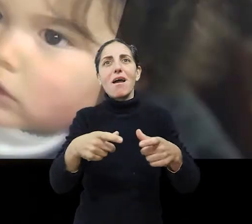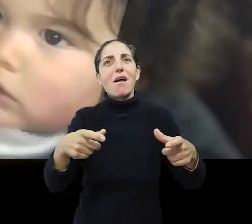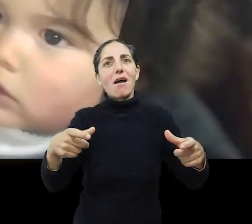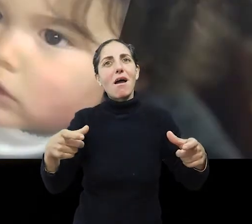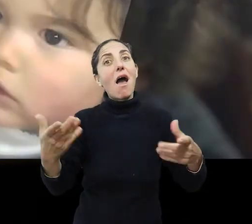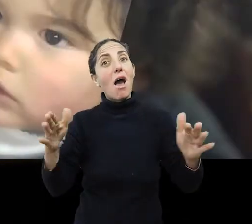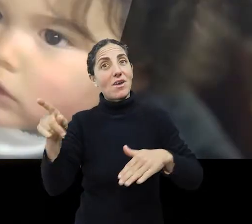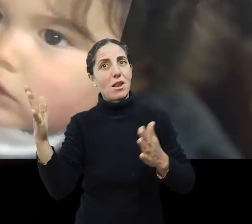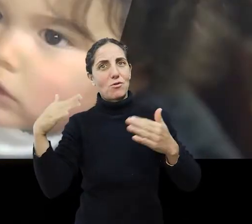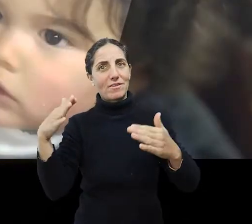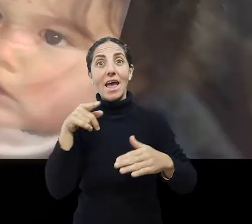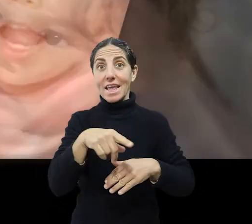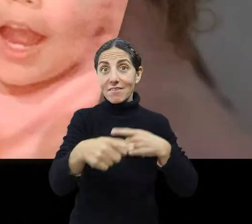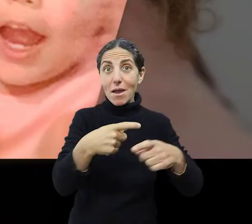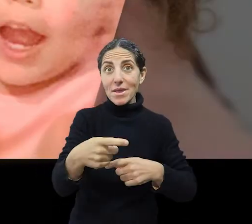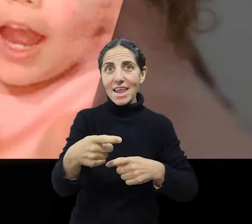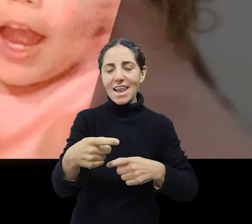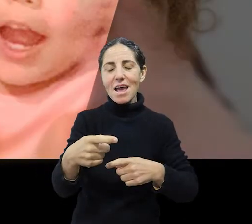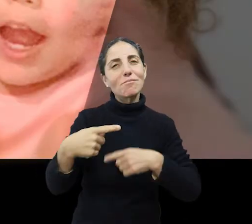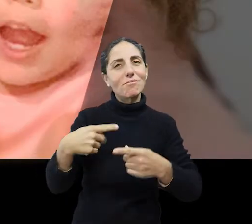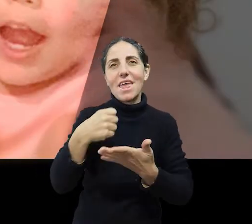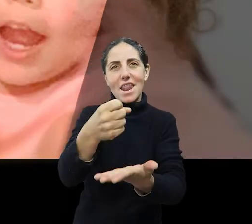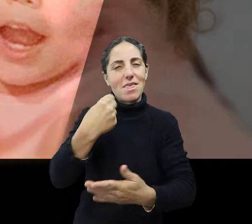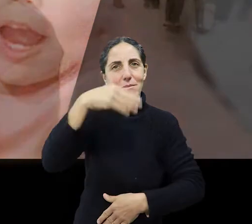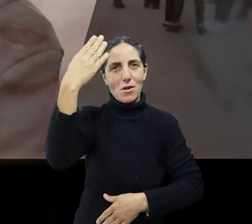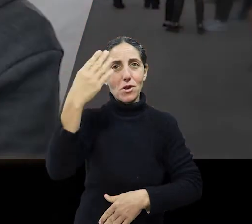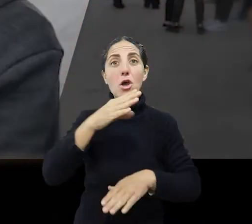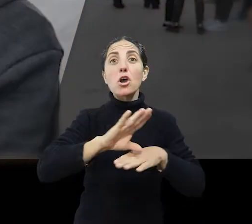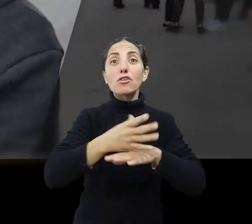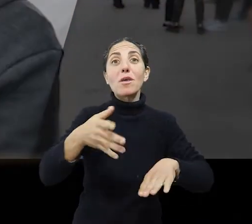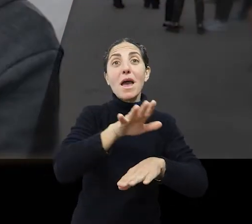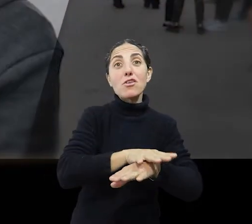absència, el millor llegat possible. El Consell de Mallorca fa